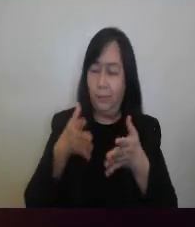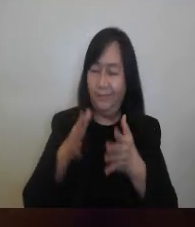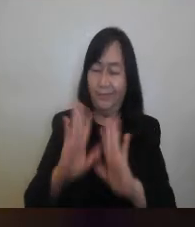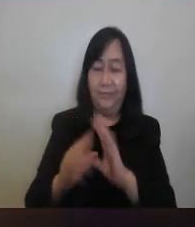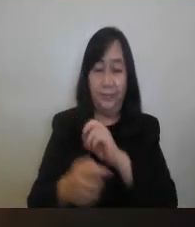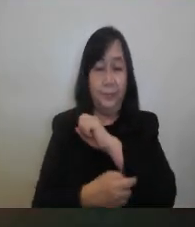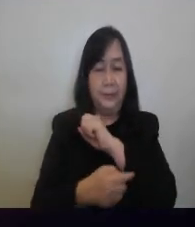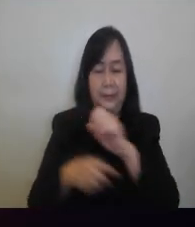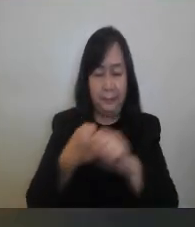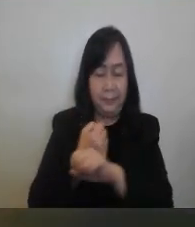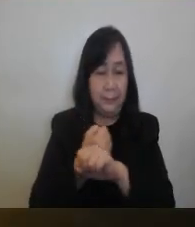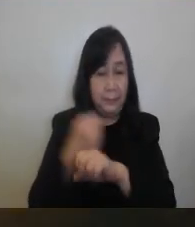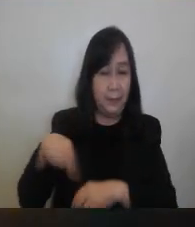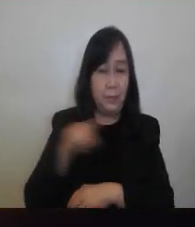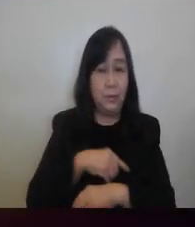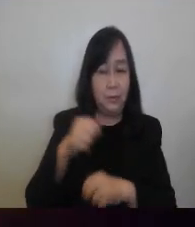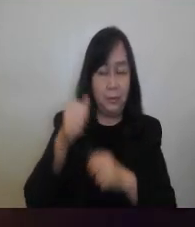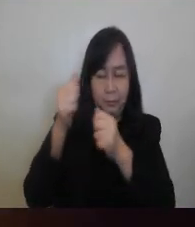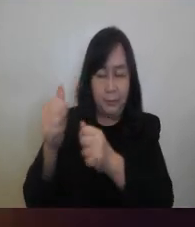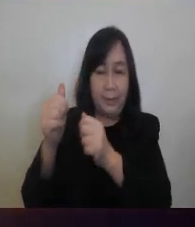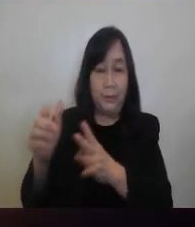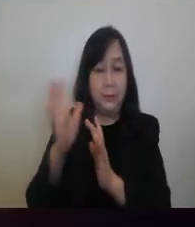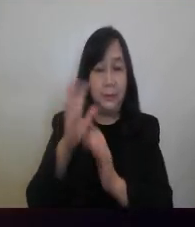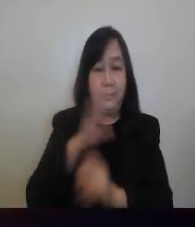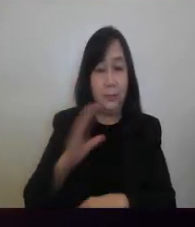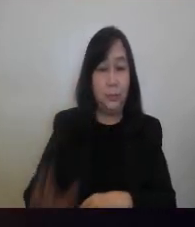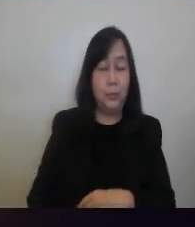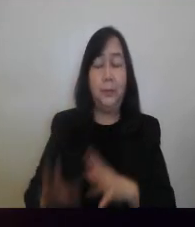ang tukso na alipinin tayo. Sumunod tayo kay